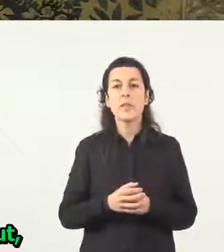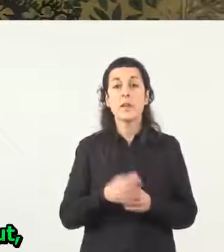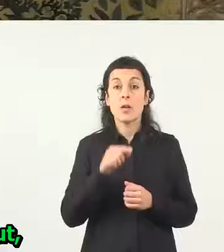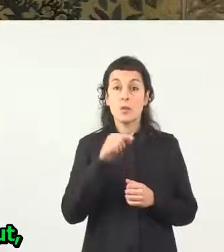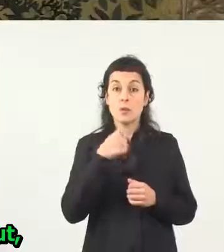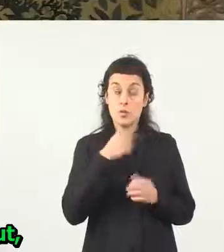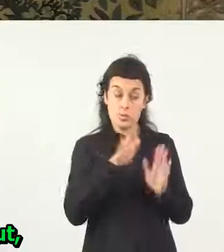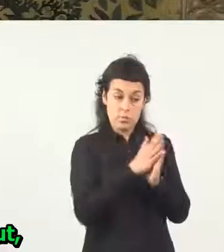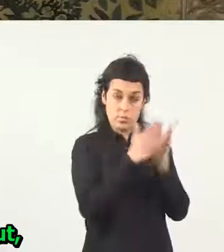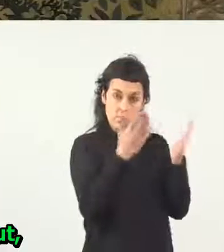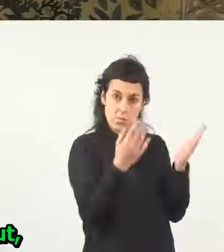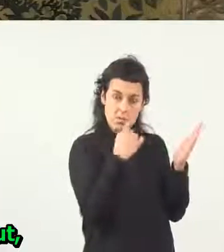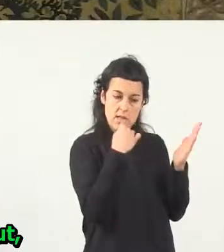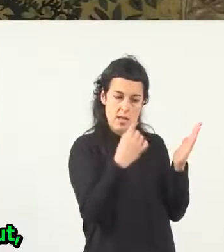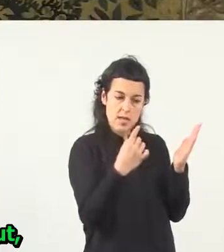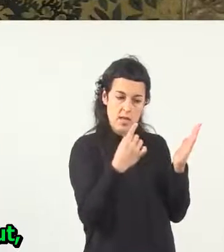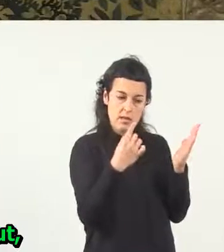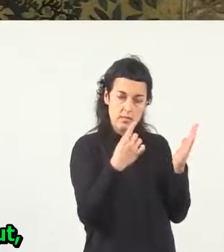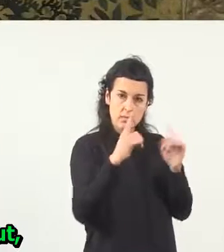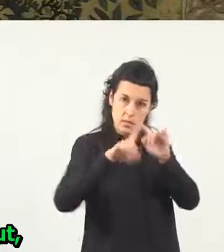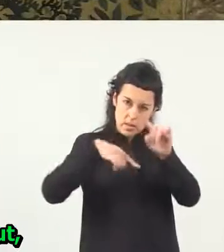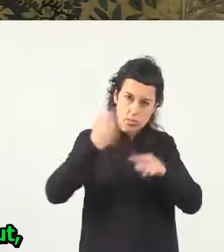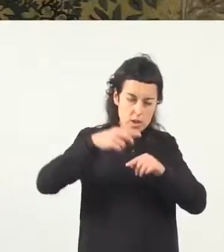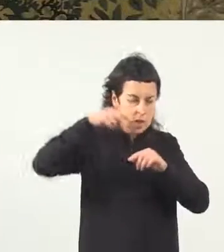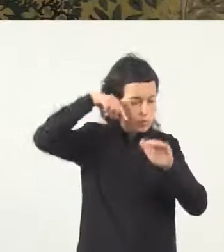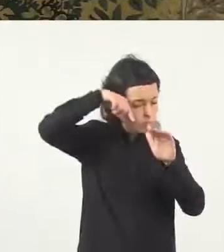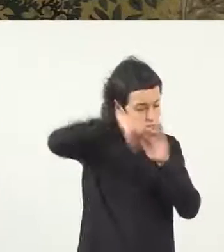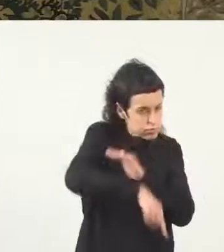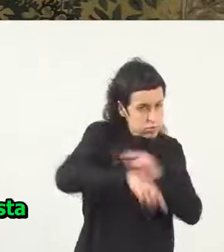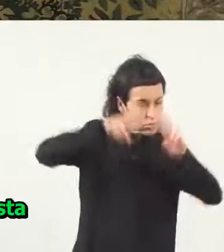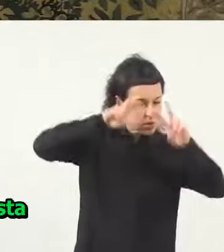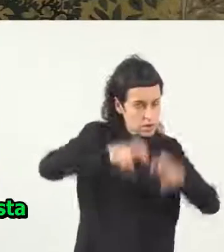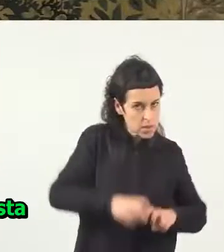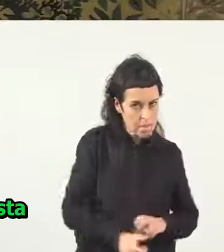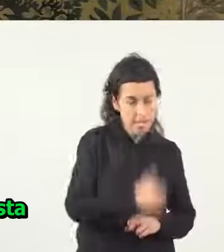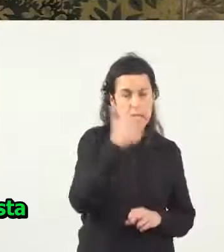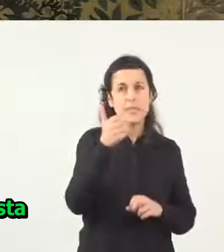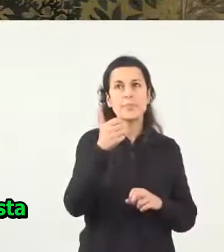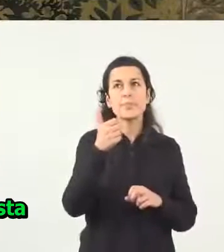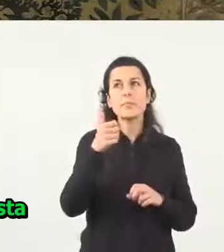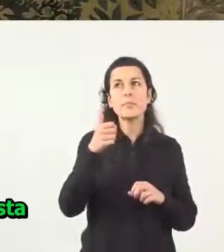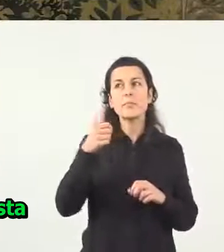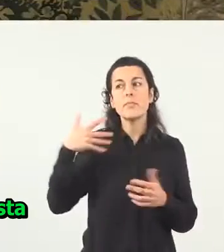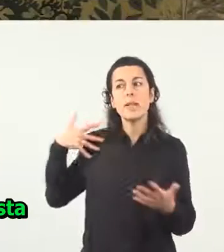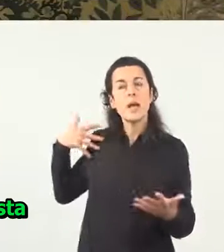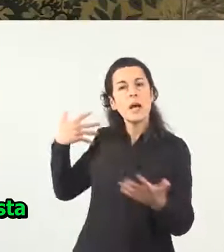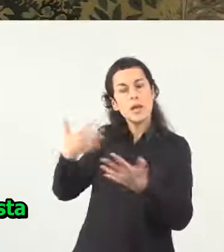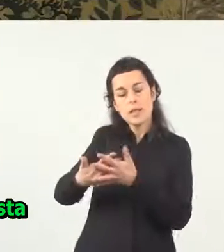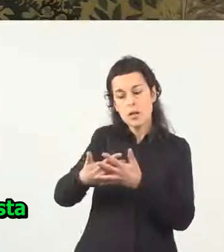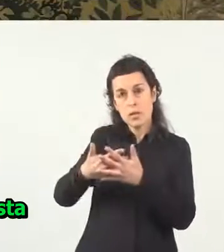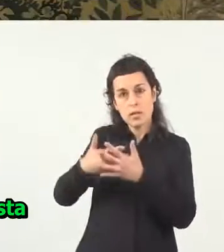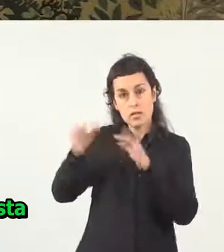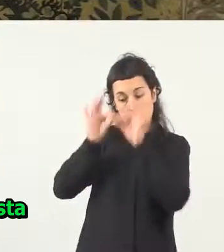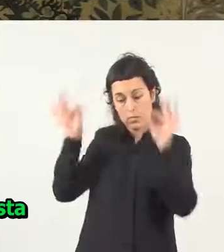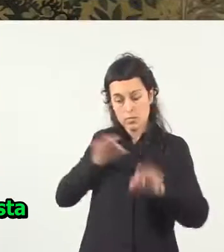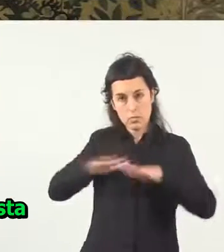liburuan esaten nuen, eta gero pizka bat jantzi dut gehiago, orain arte, mugimendu feminista, Euskal